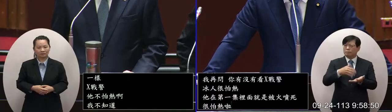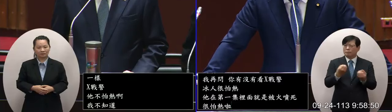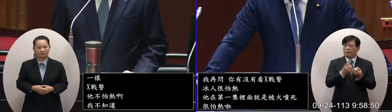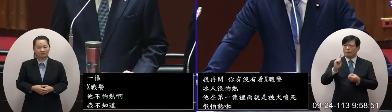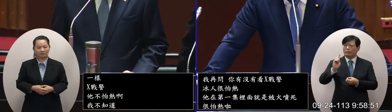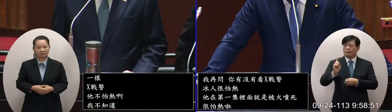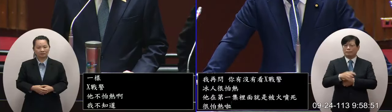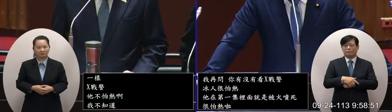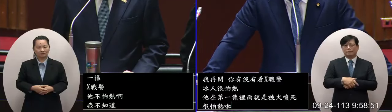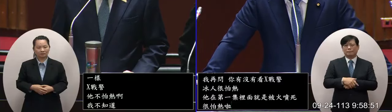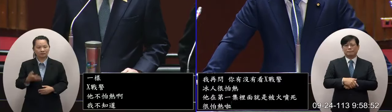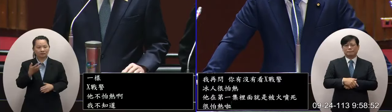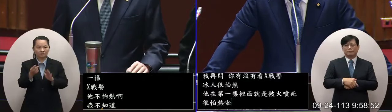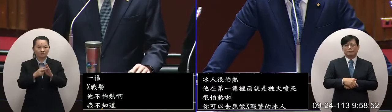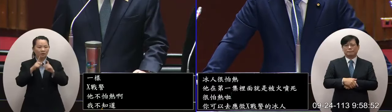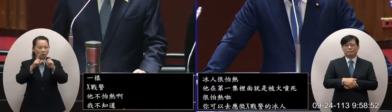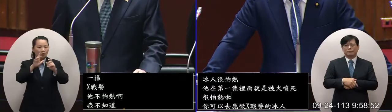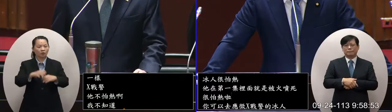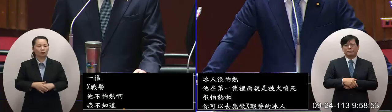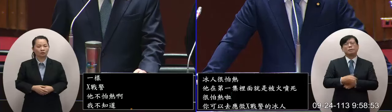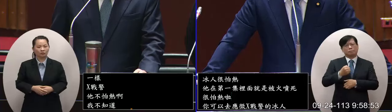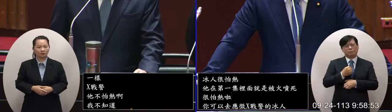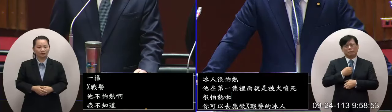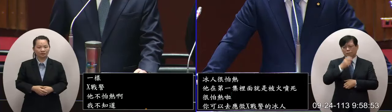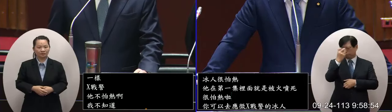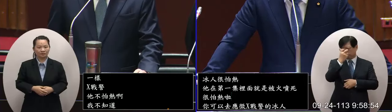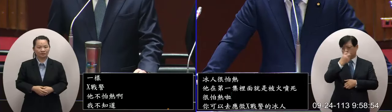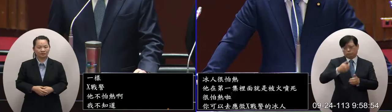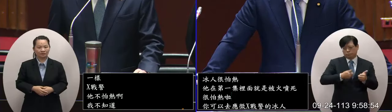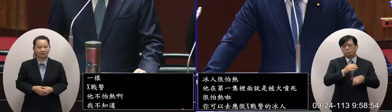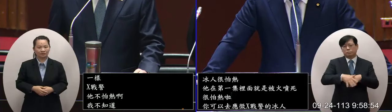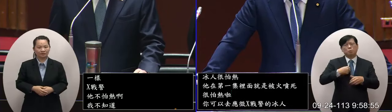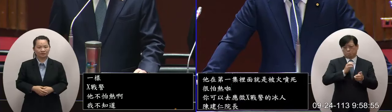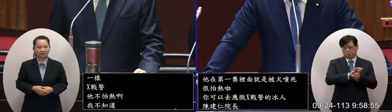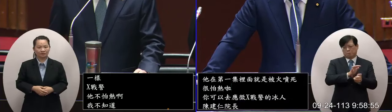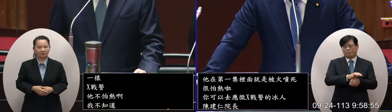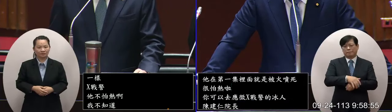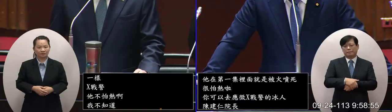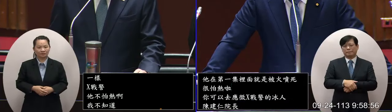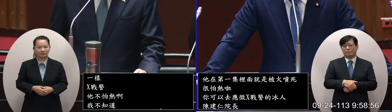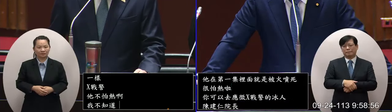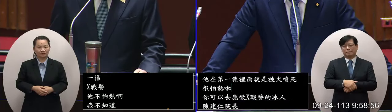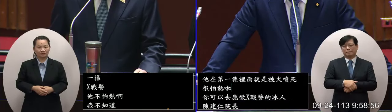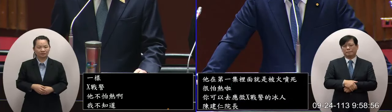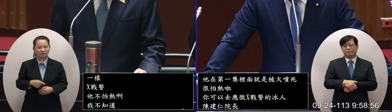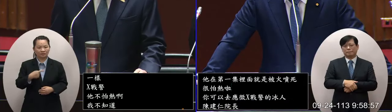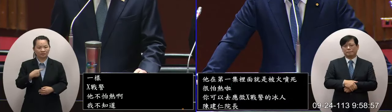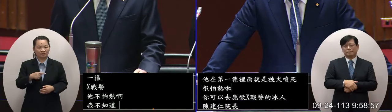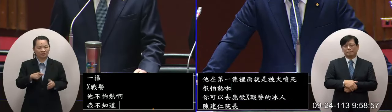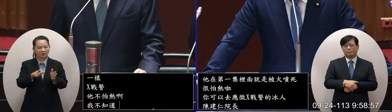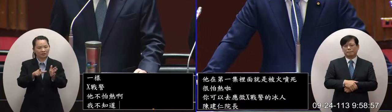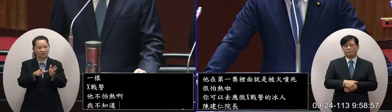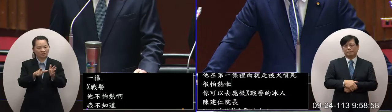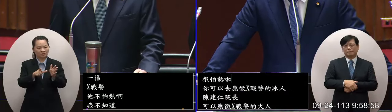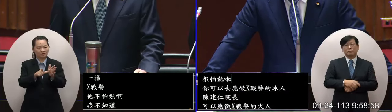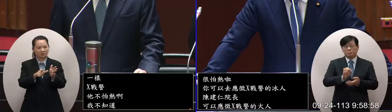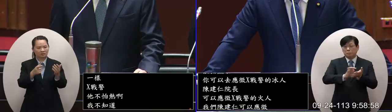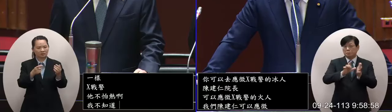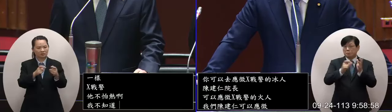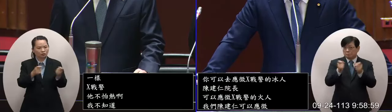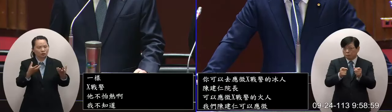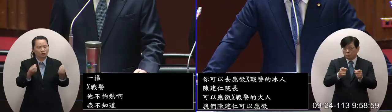事啊？ 我刚刚已经答复过张启凯委员， 我知道你说检讨嘛，我们帮你检讨嘛。 我用的时间并不多， 你用时